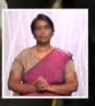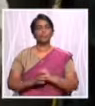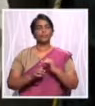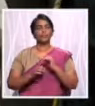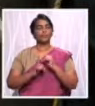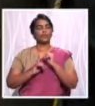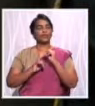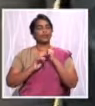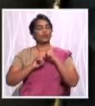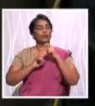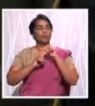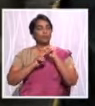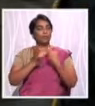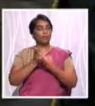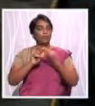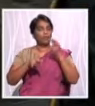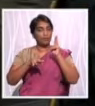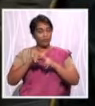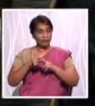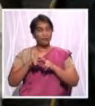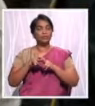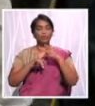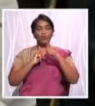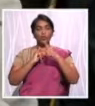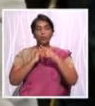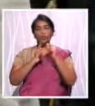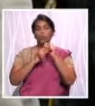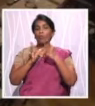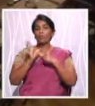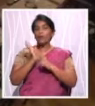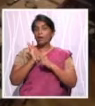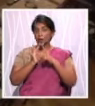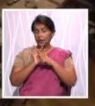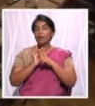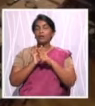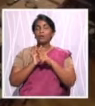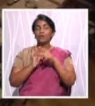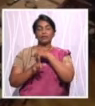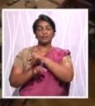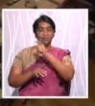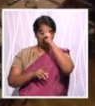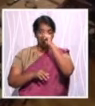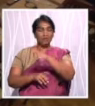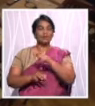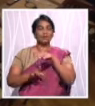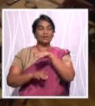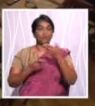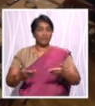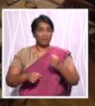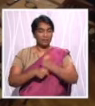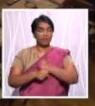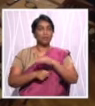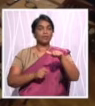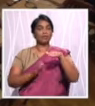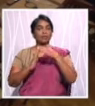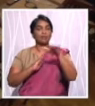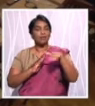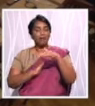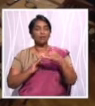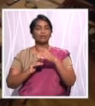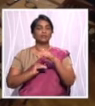මහාචාර්ය ගරු උපාලි පන්නිලගේ මැතුමා දිරුම් දීම සිදු කරනු ලැබුවේ වත්මන් රජයේ ග්‍රාමීය සංවර්ධන සමාජ ආරක්ෂණ සහ ප්‍රජා සෞඛ්‍ය බල